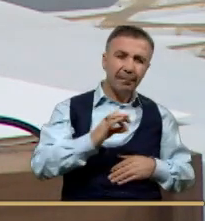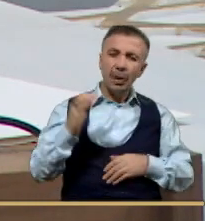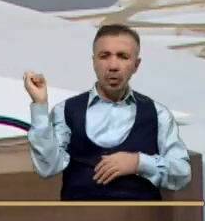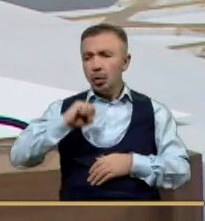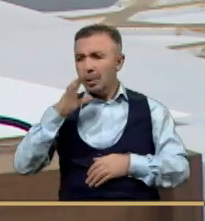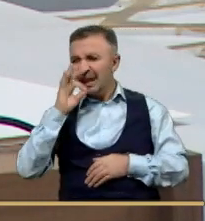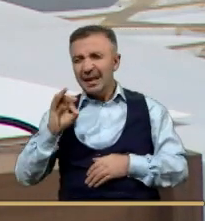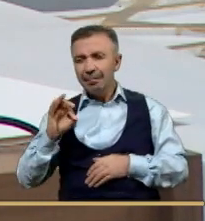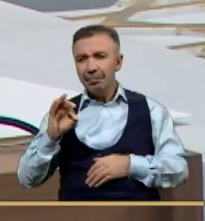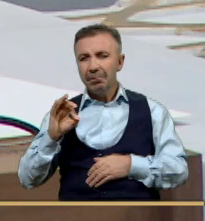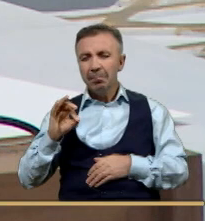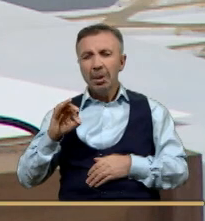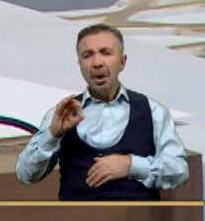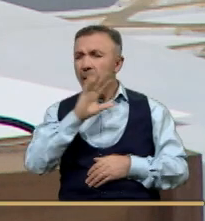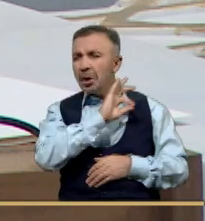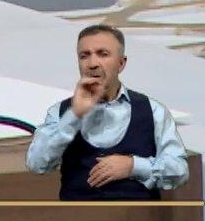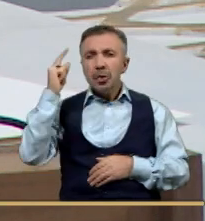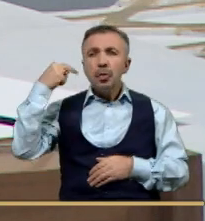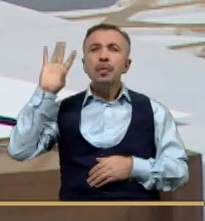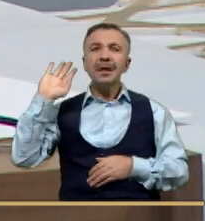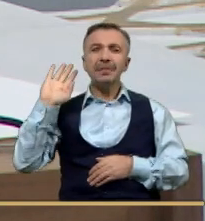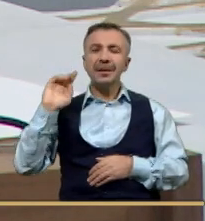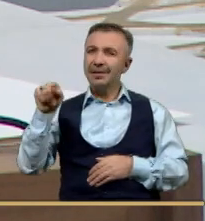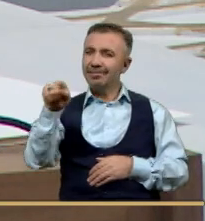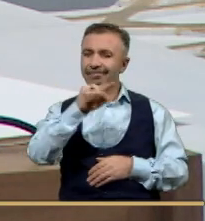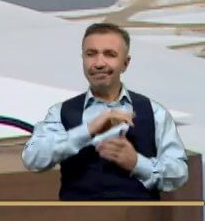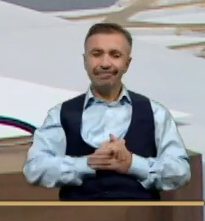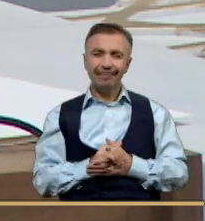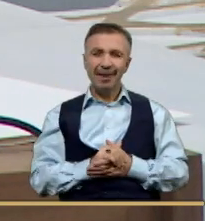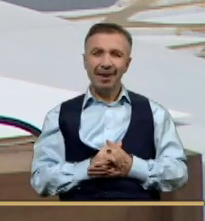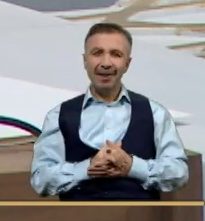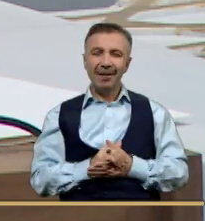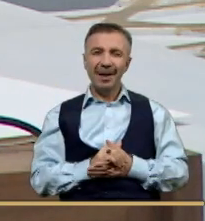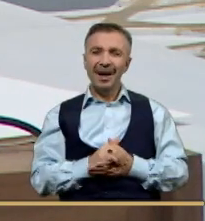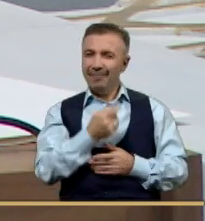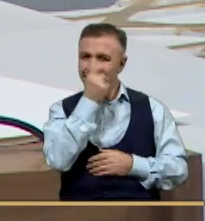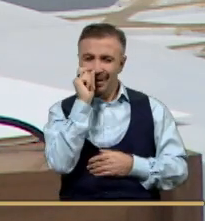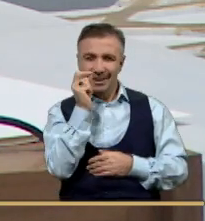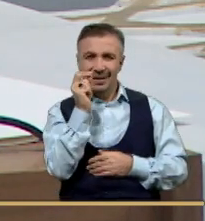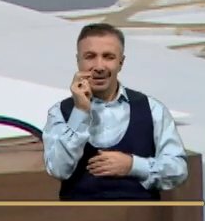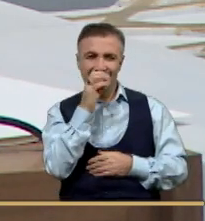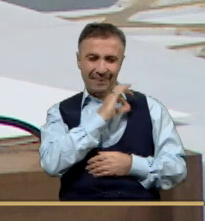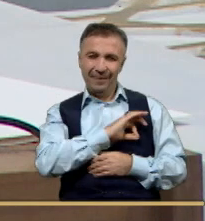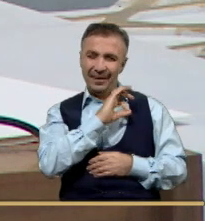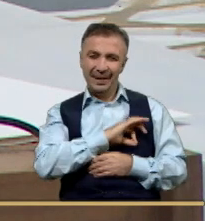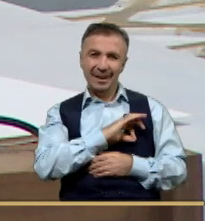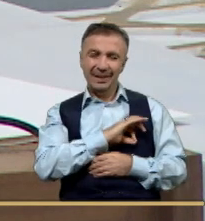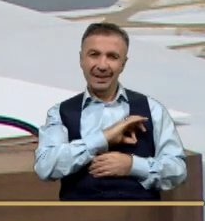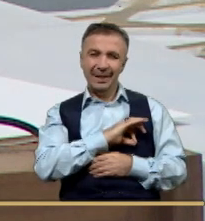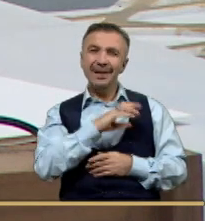misiniz? Basit menfaatler ve çıkarlar uğruna maalesef ve